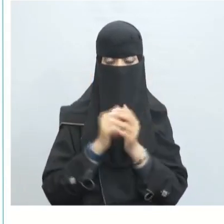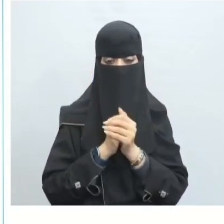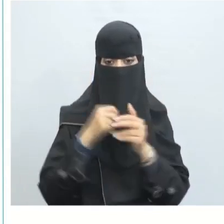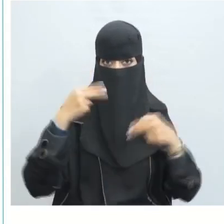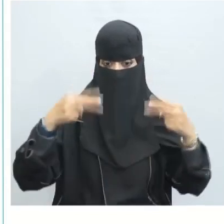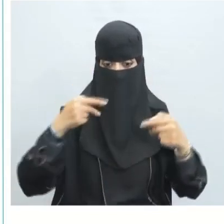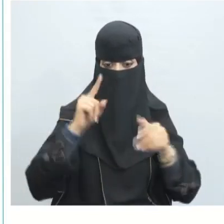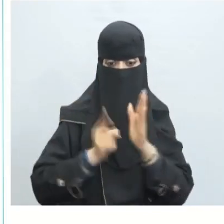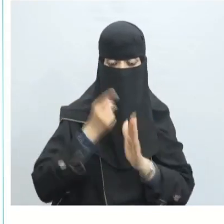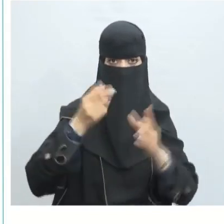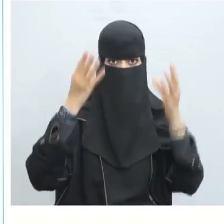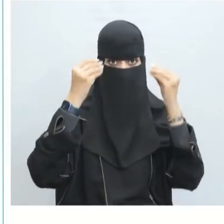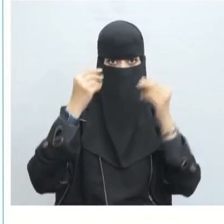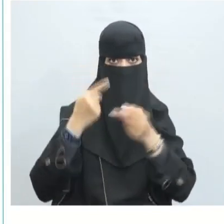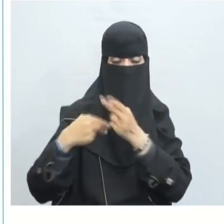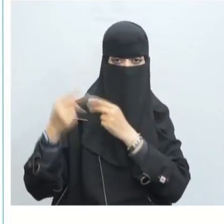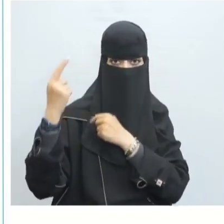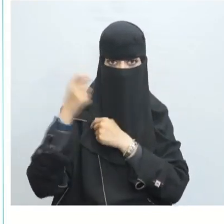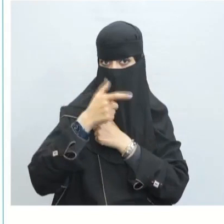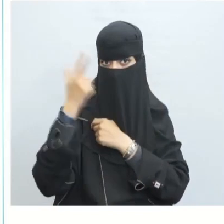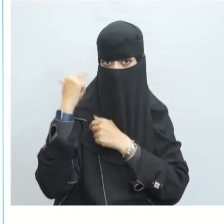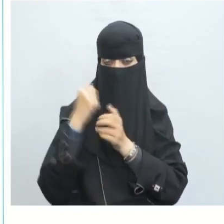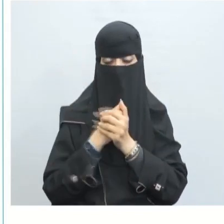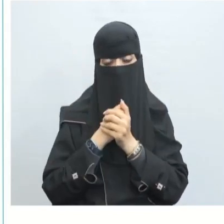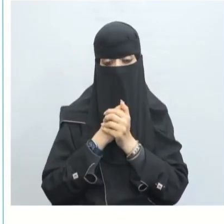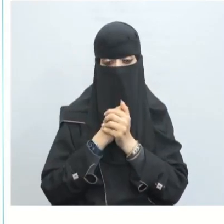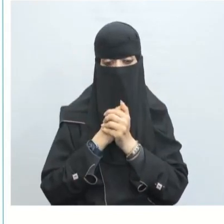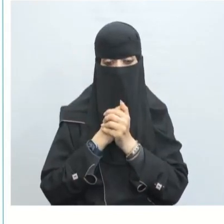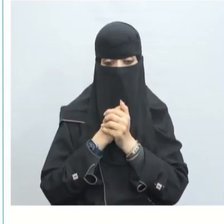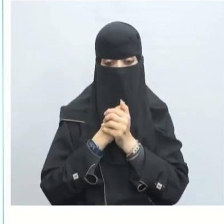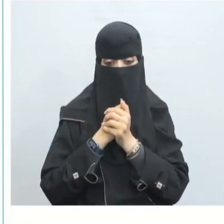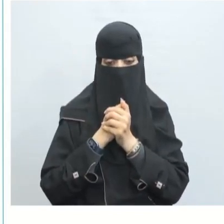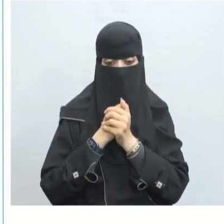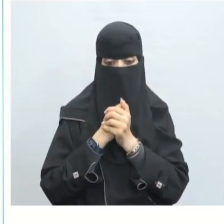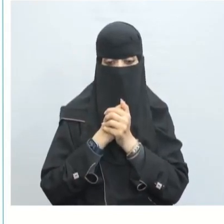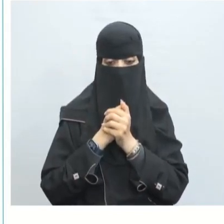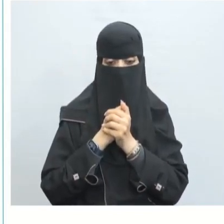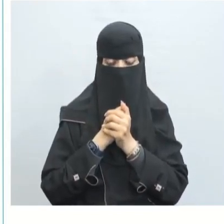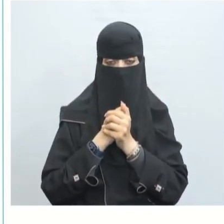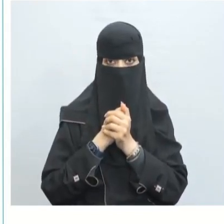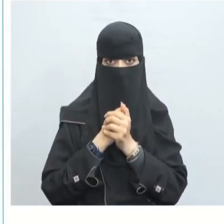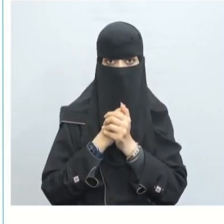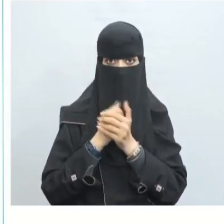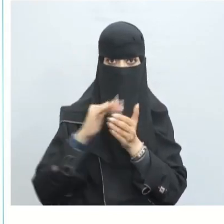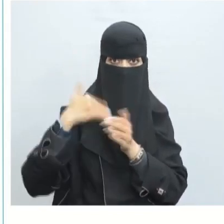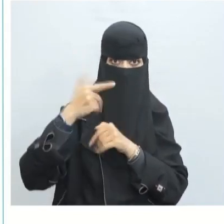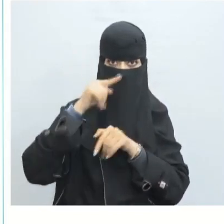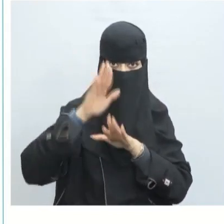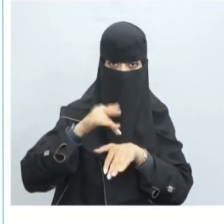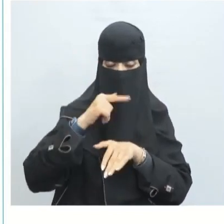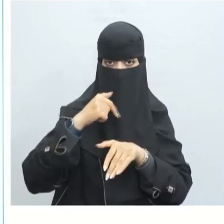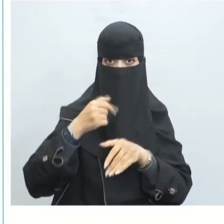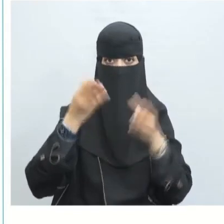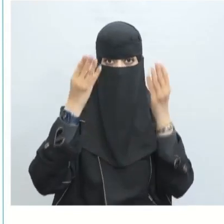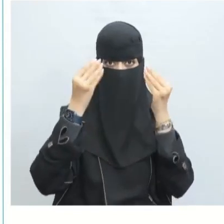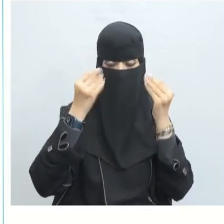اولى هذه البيانات التاريخيه اولى هذه الطرق البيانات التاريخيه فبالتاكيد التاريخ مهم جدا